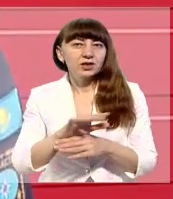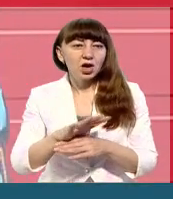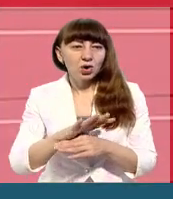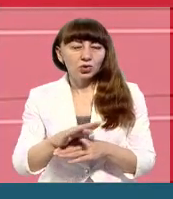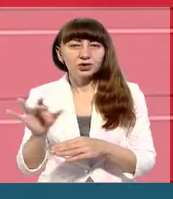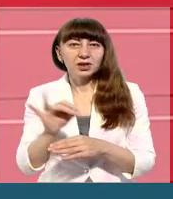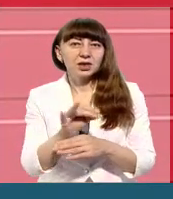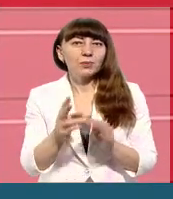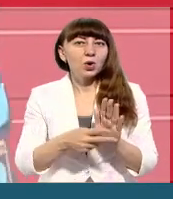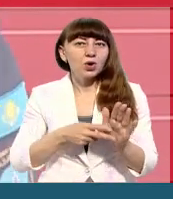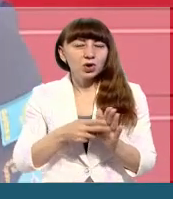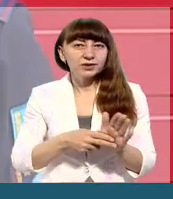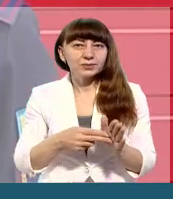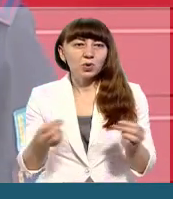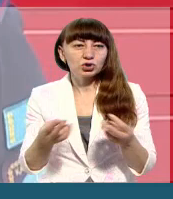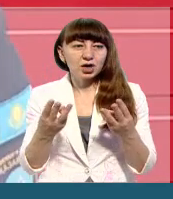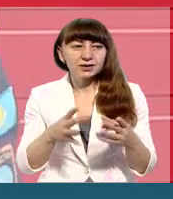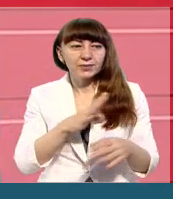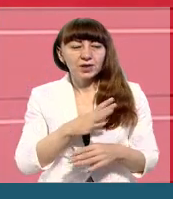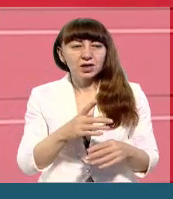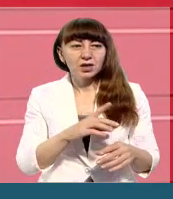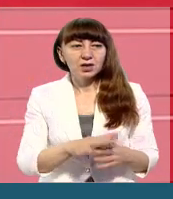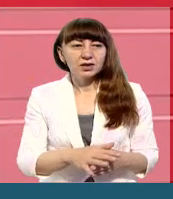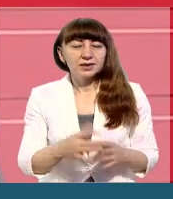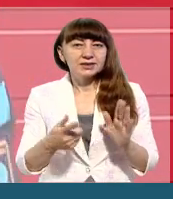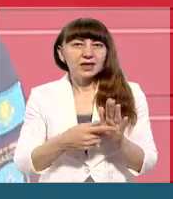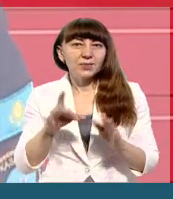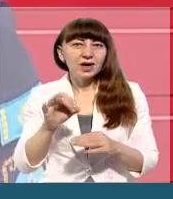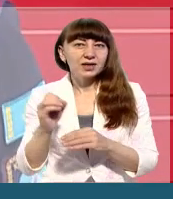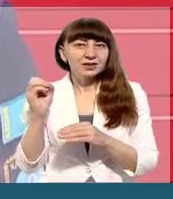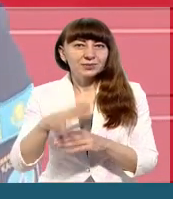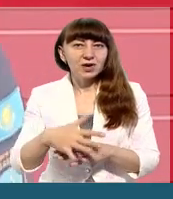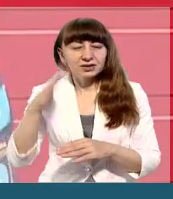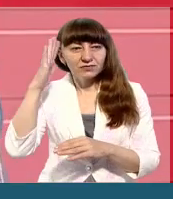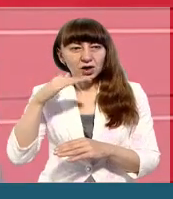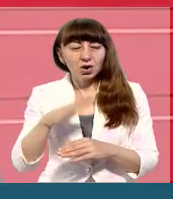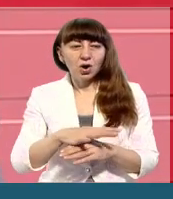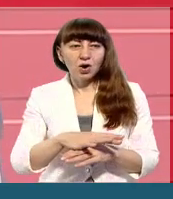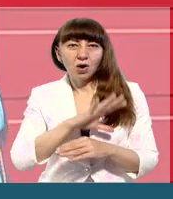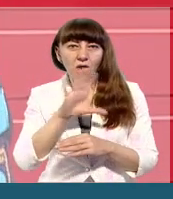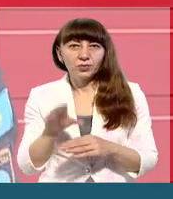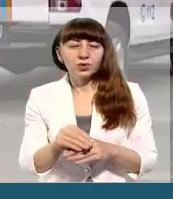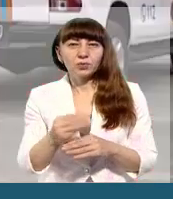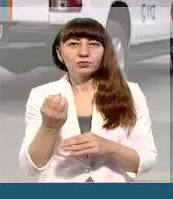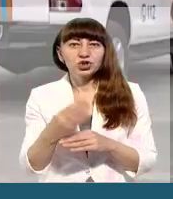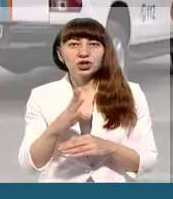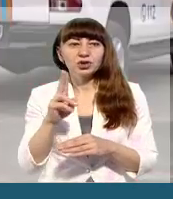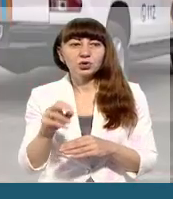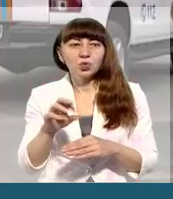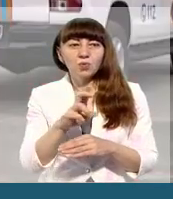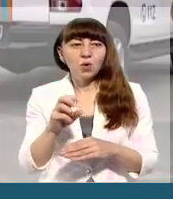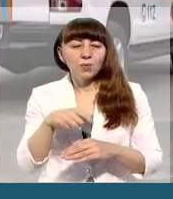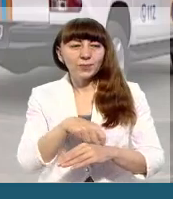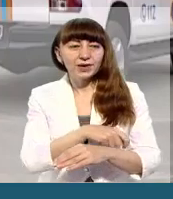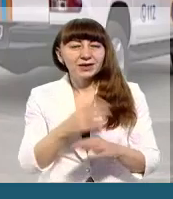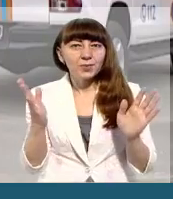пожарный пояс всего было осуществлено сем сбросов воды общим объёмом более 14 кубометров природный пожар